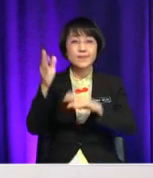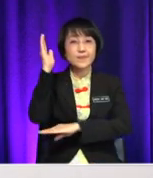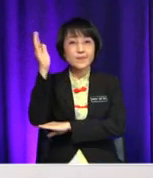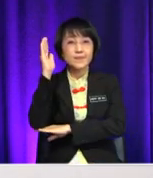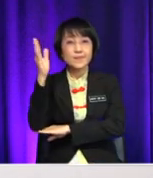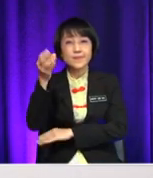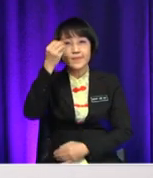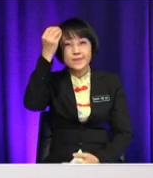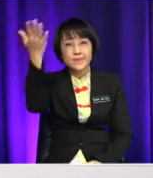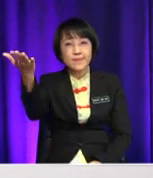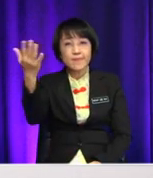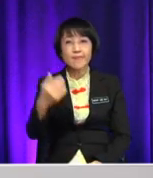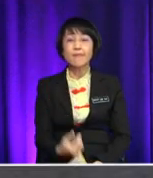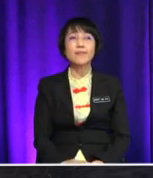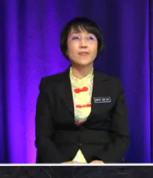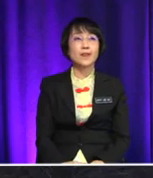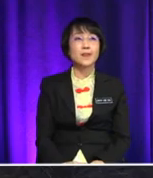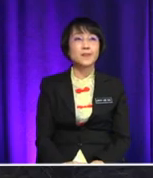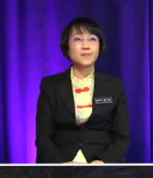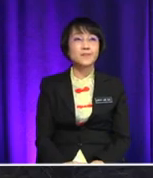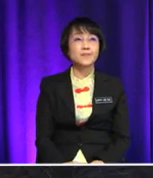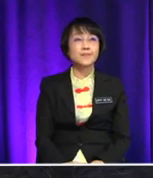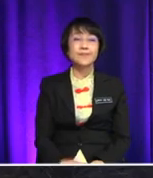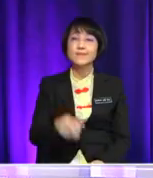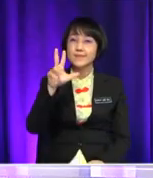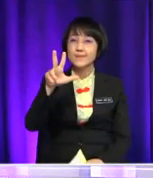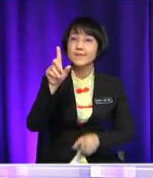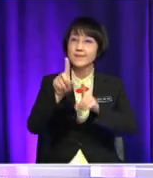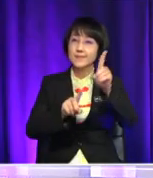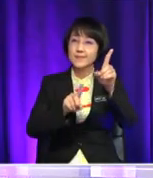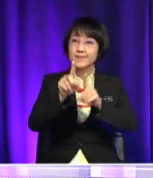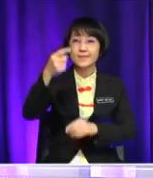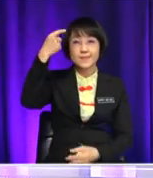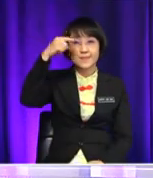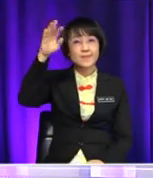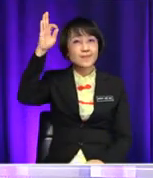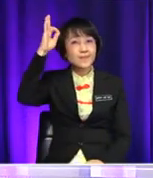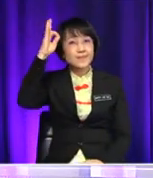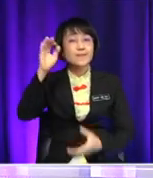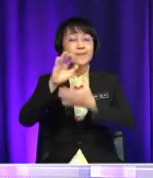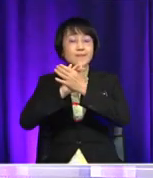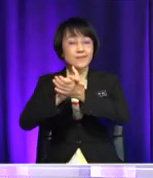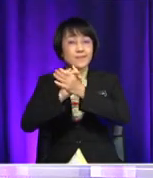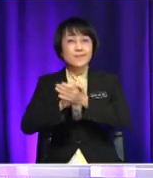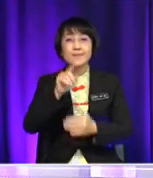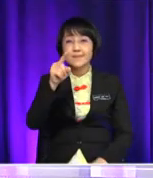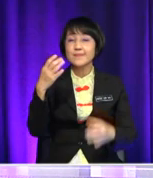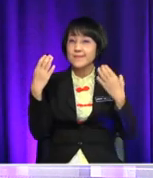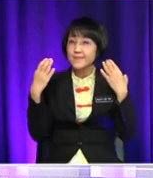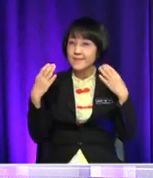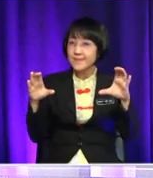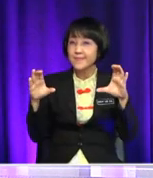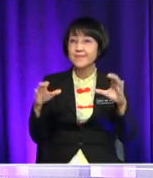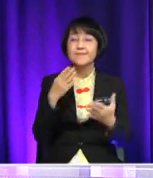itu oke dan tiga bintang untuk percobaan yang baik kepada kedua orang